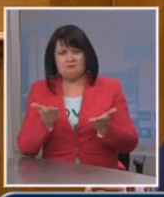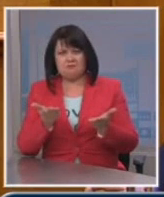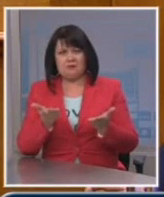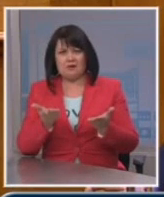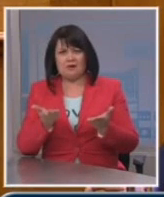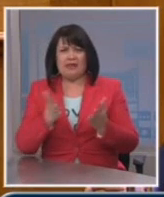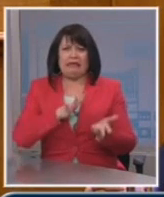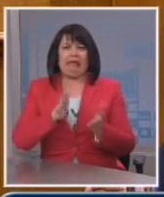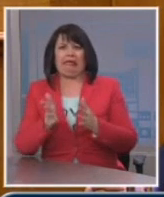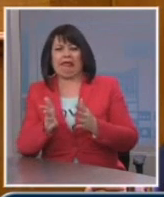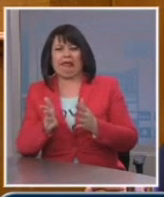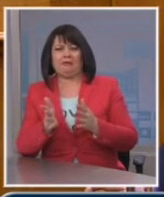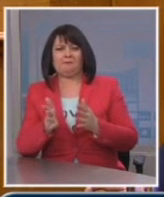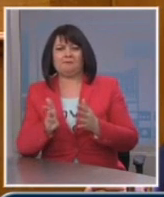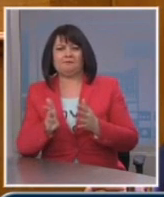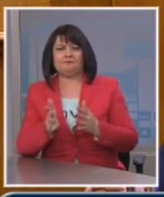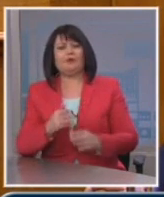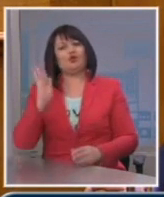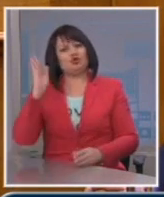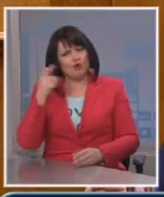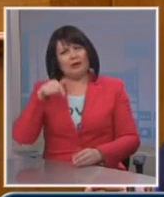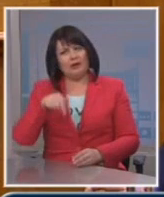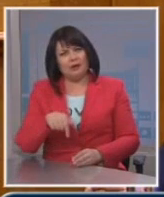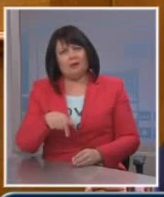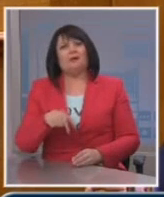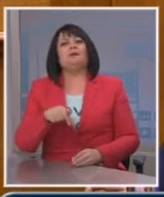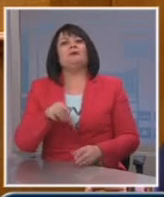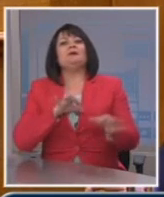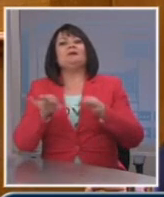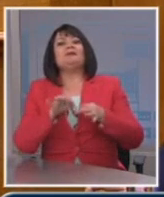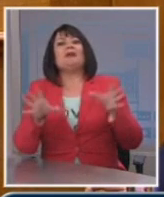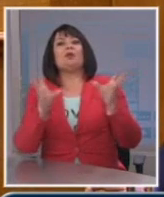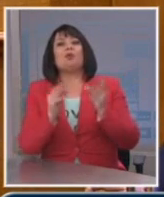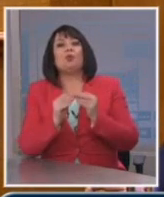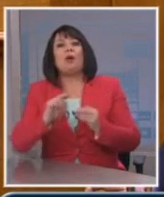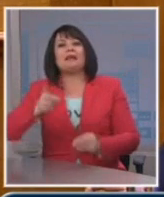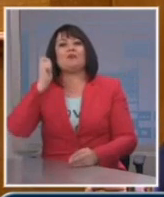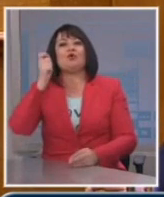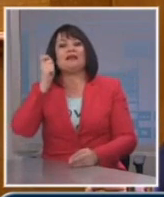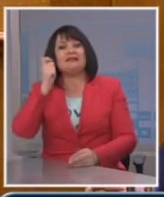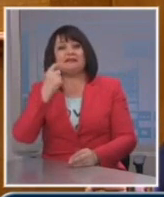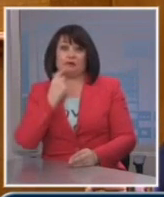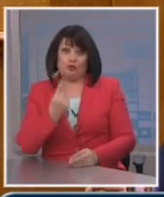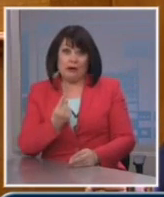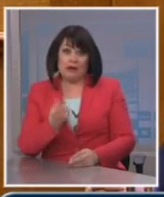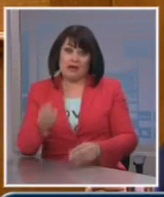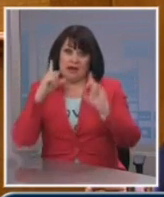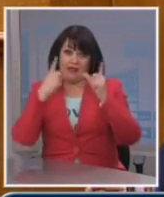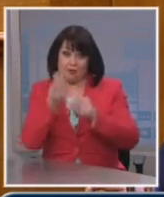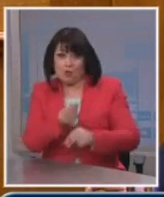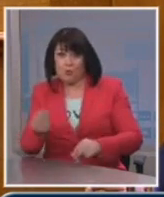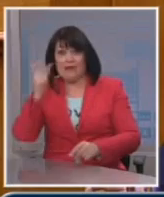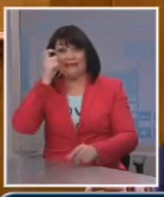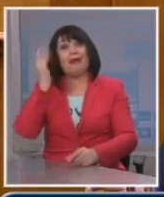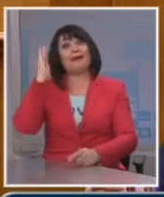οποίος διέτρεχε και τότε τη στρατηγική των κομμάτων της αντιπολίτευσης και βεβαίως τη Νέα Δημοκρατία του κ.